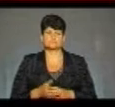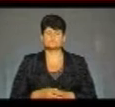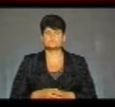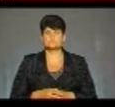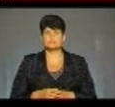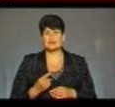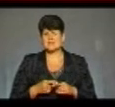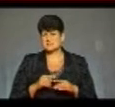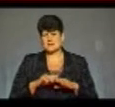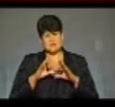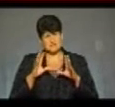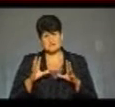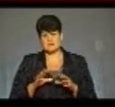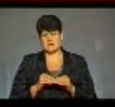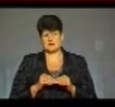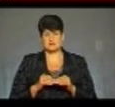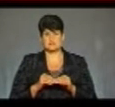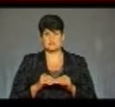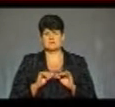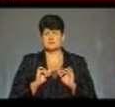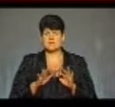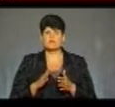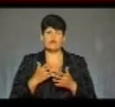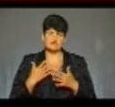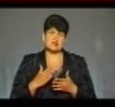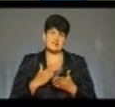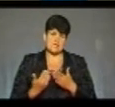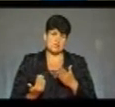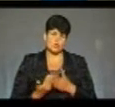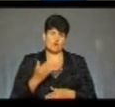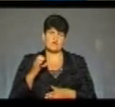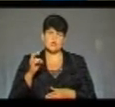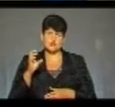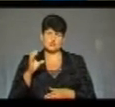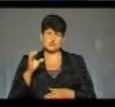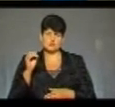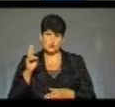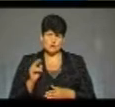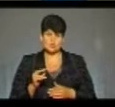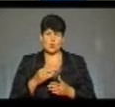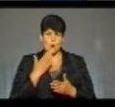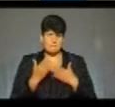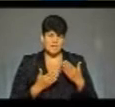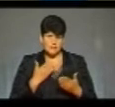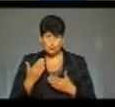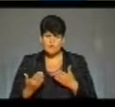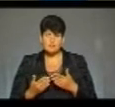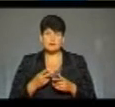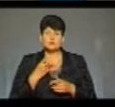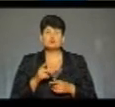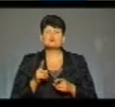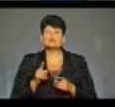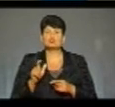Скажімо, це загальна тенденція, і вже є нові соцопитування, відповідно, які демонструють, чому